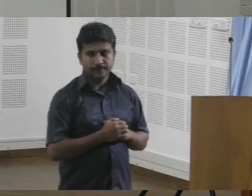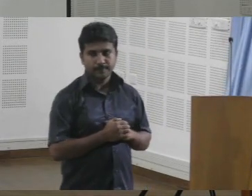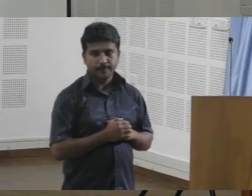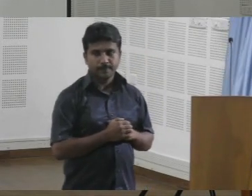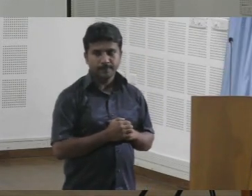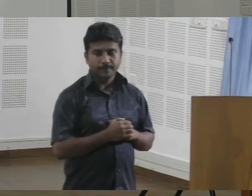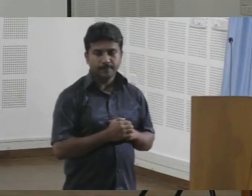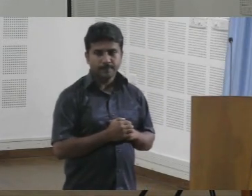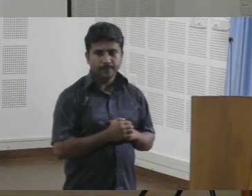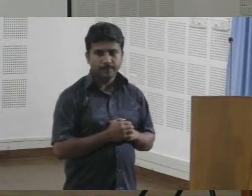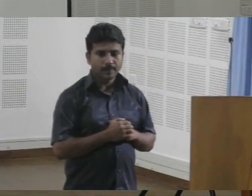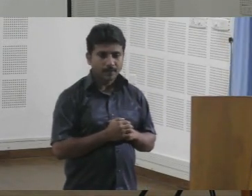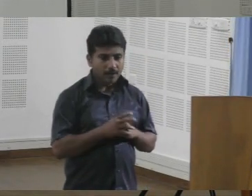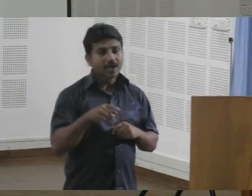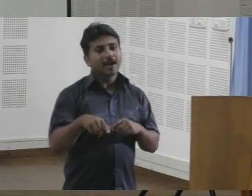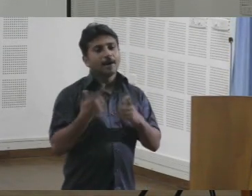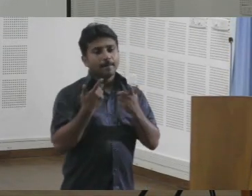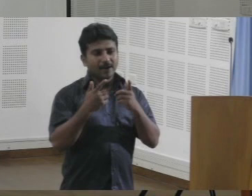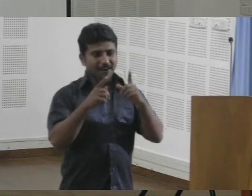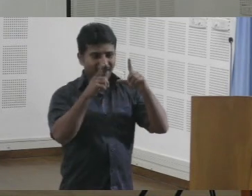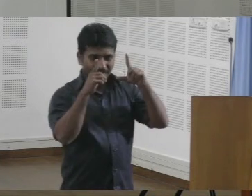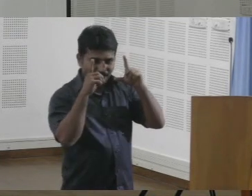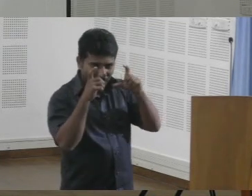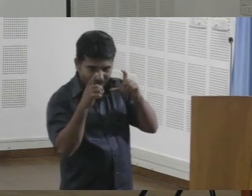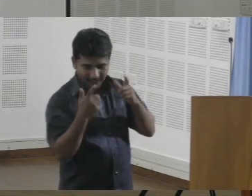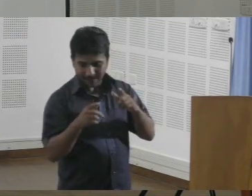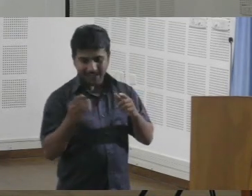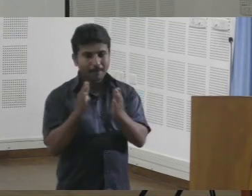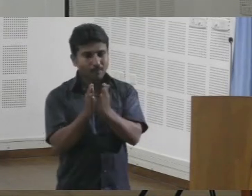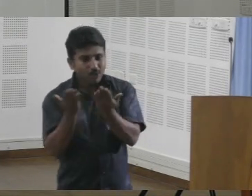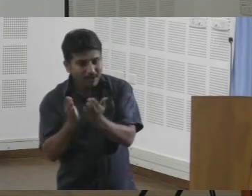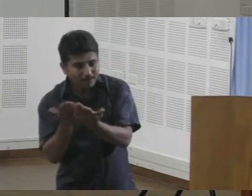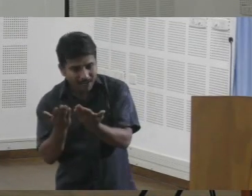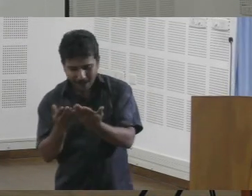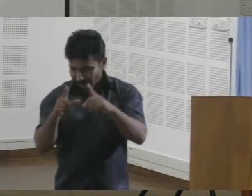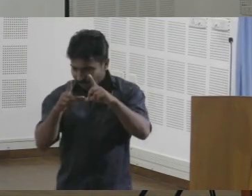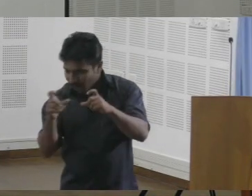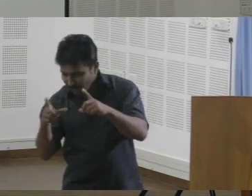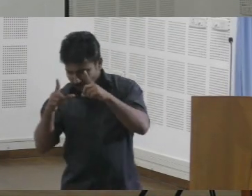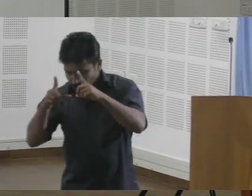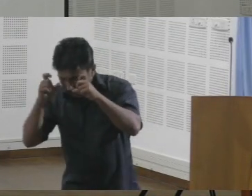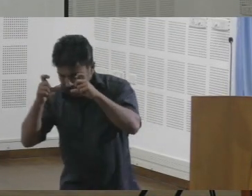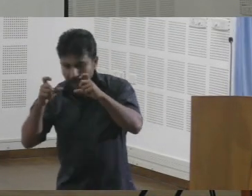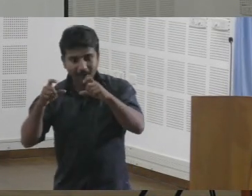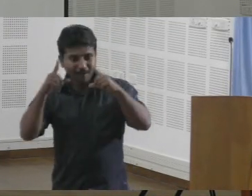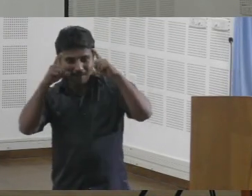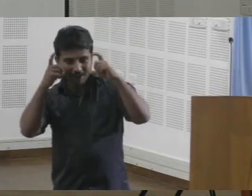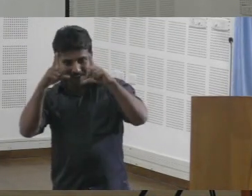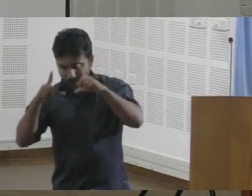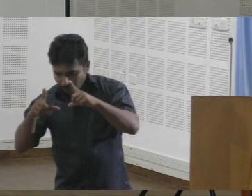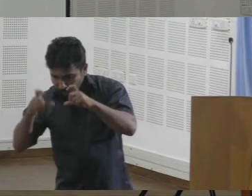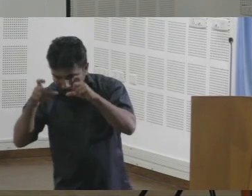അപ്പൊ ഞാൻ ടെക്സ്റ്റ് തന്നെ ജസ്റ്റ് പിക്ചേഴ്സ് ക്ലിക്ക് ചെയ്ത് മോനെ കാണിച്ചു കൊടുത്തു. അപ്പൊ അവൻ അത്